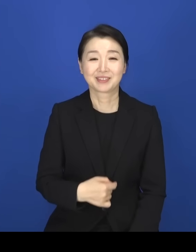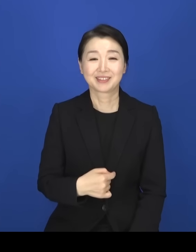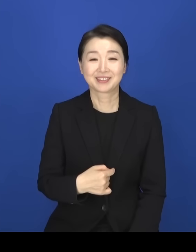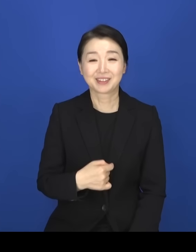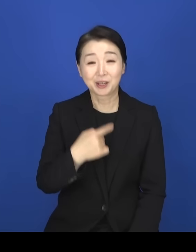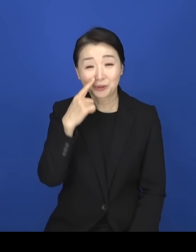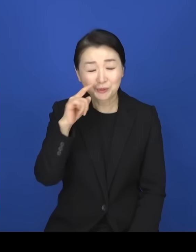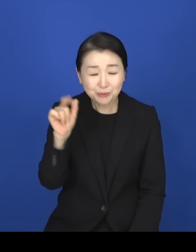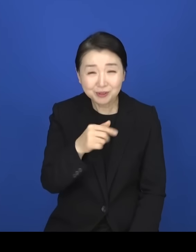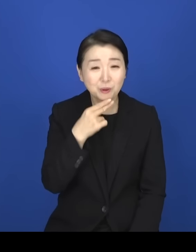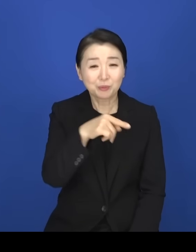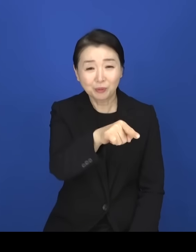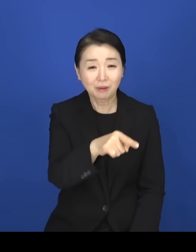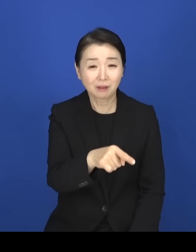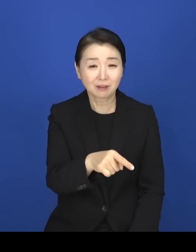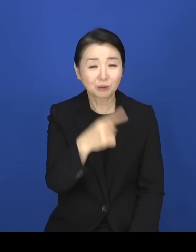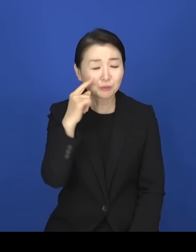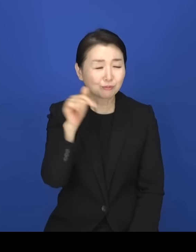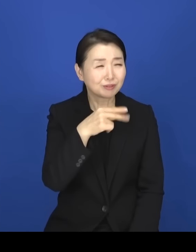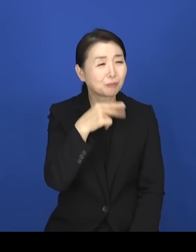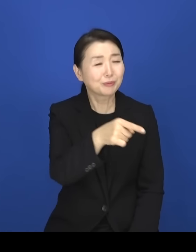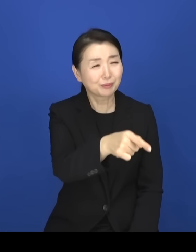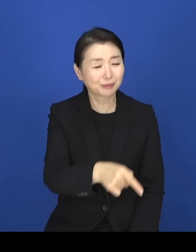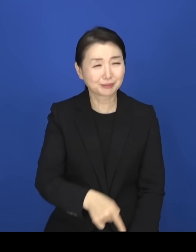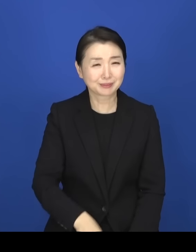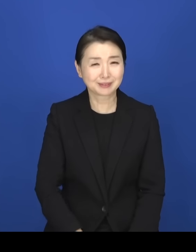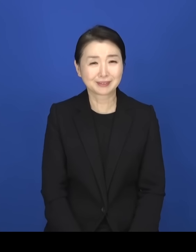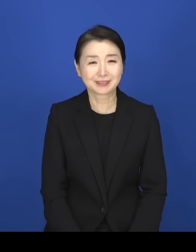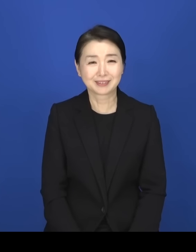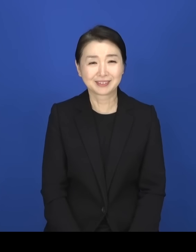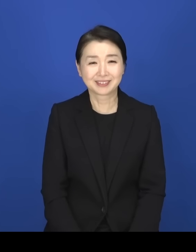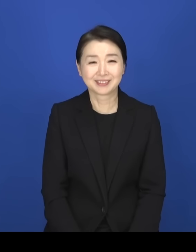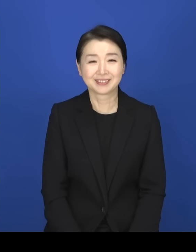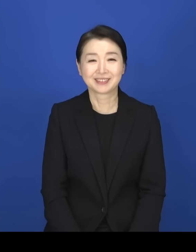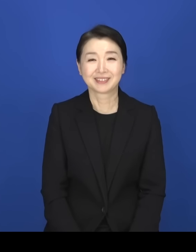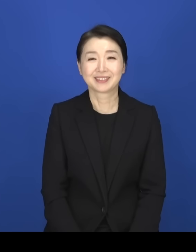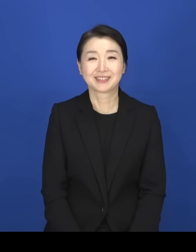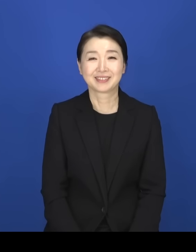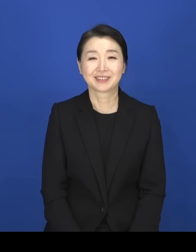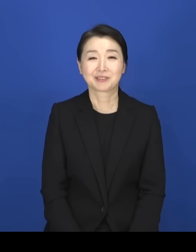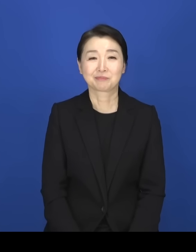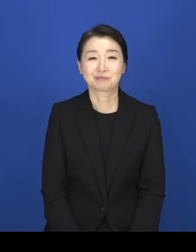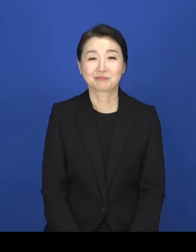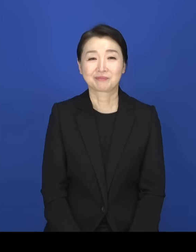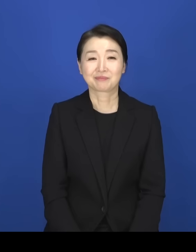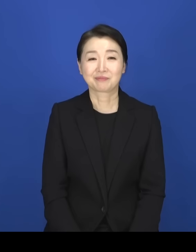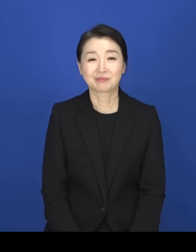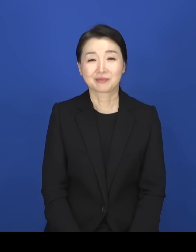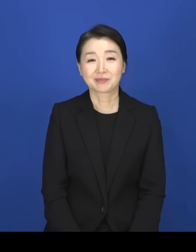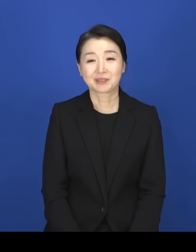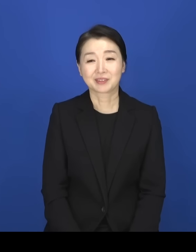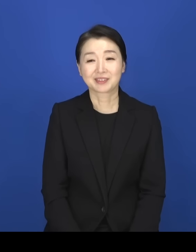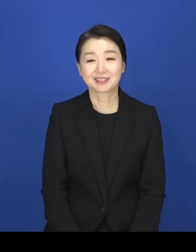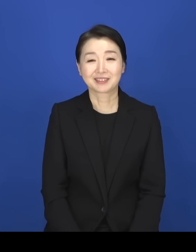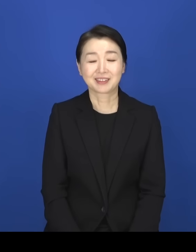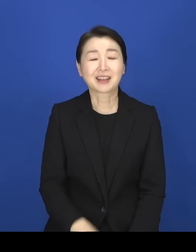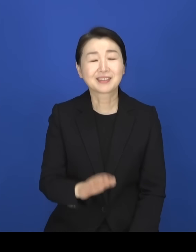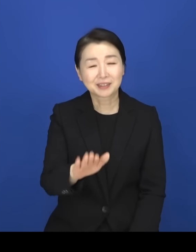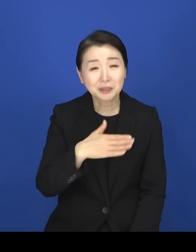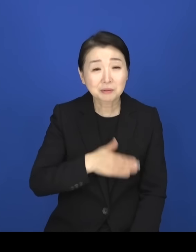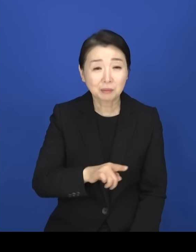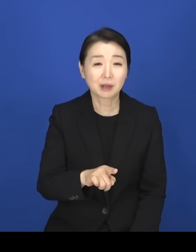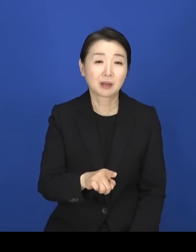누구 눈치 없다고 기도하더니 너도 눈치 없다 그래 볼지. 눈치는 좀 기를게요. 근데 저는 내가 지금 웬만하면 안 하는데 알았어 이게 들어봐봐.